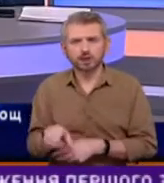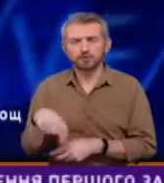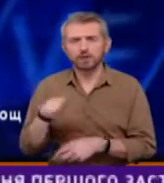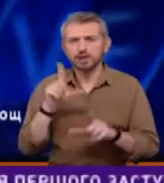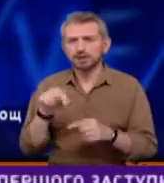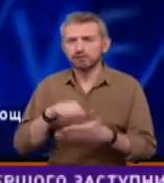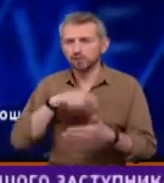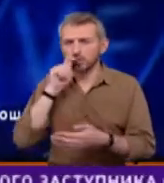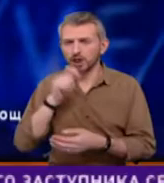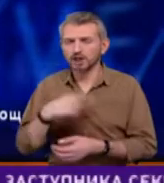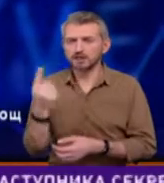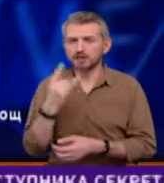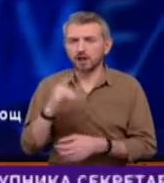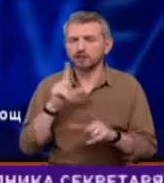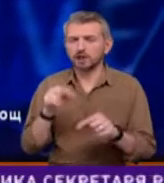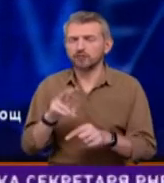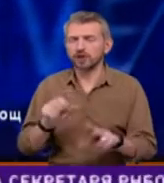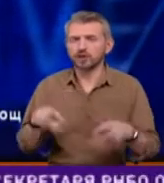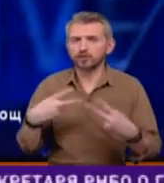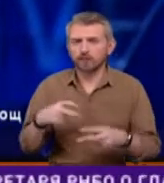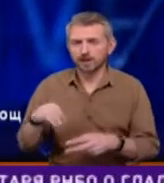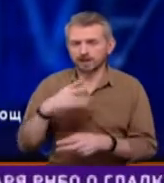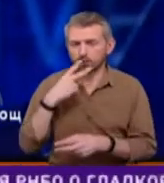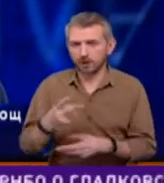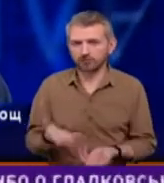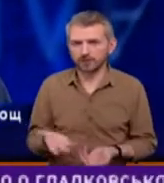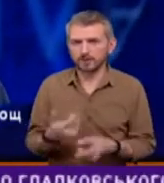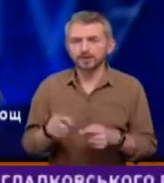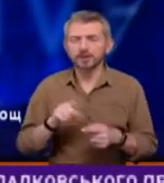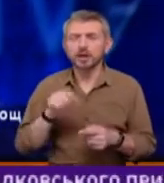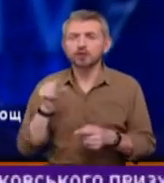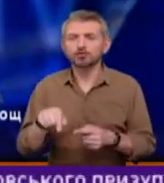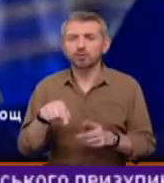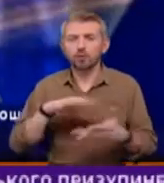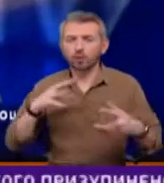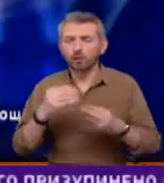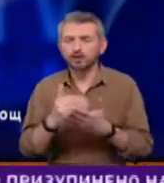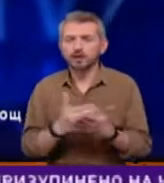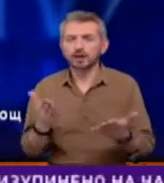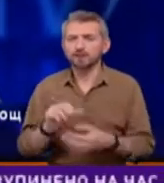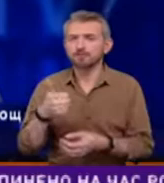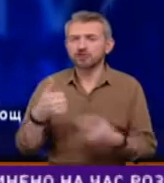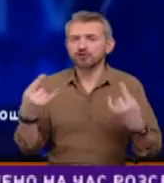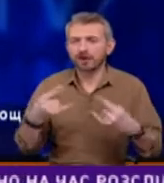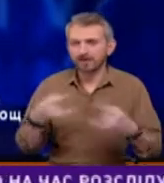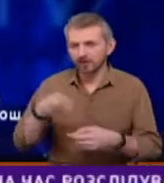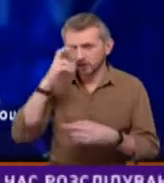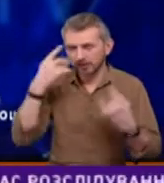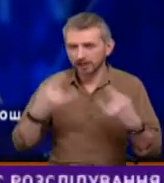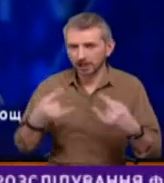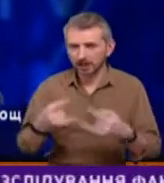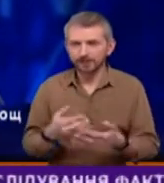їздили від України, єдиний раз вони їхали на танцювальне Євробачення. Тому це є той контент, який перший канал, більше державний